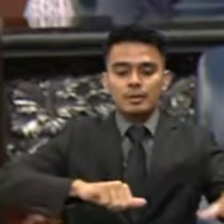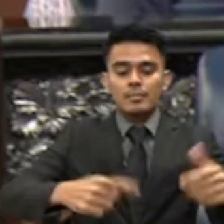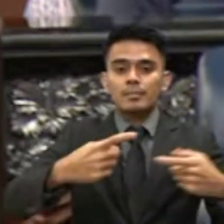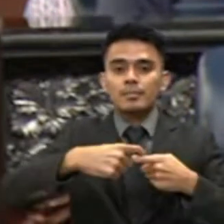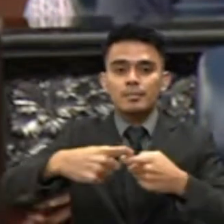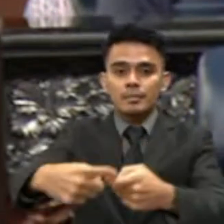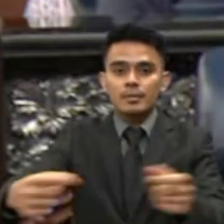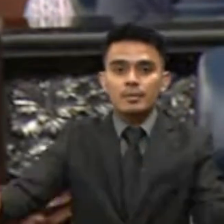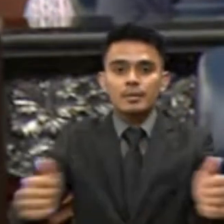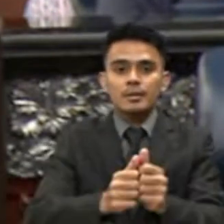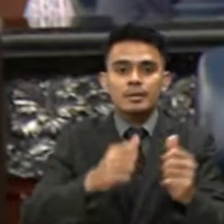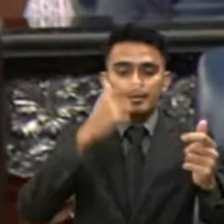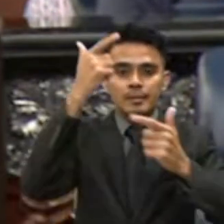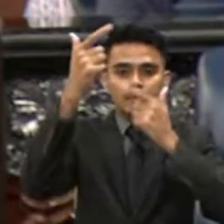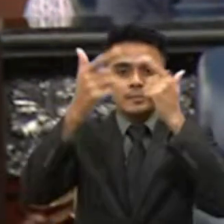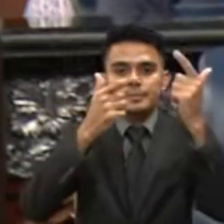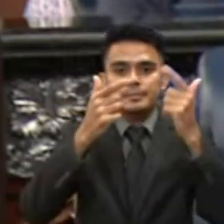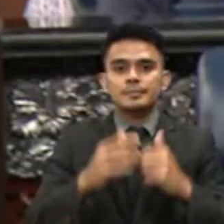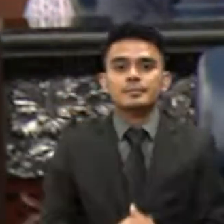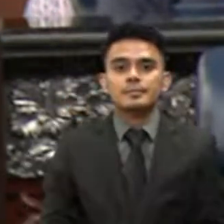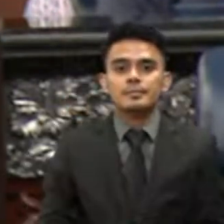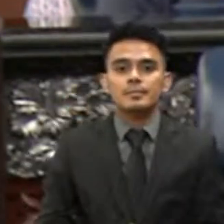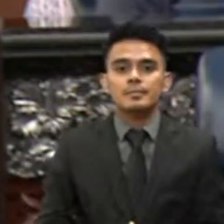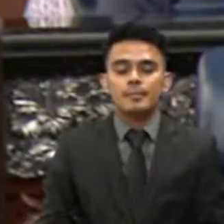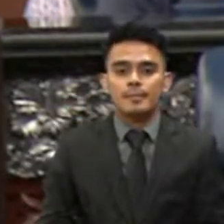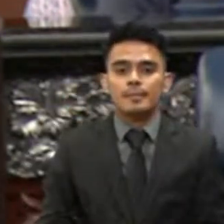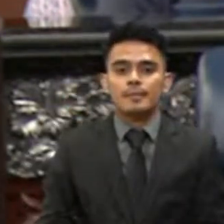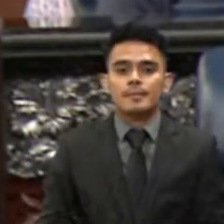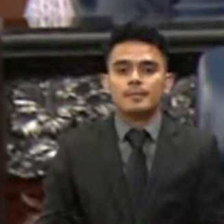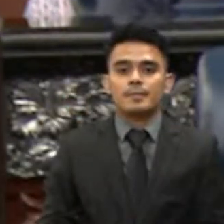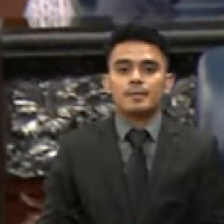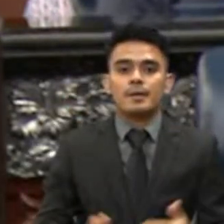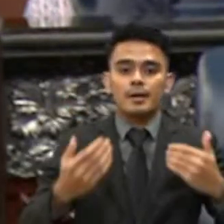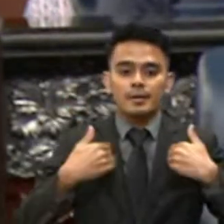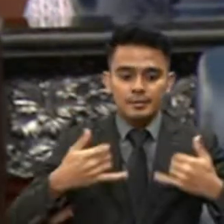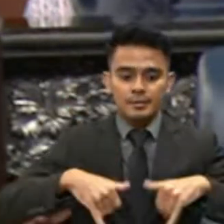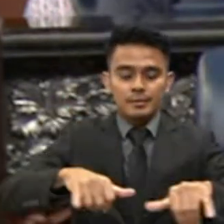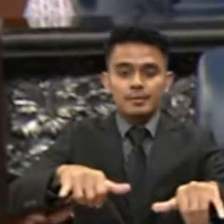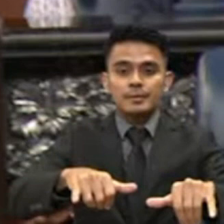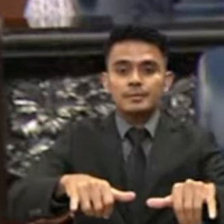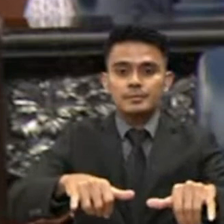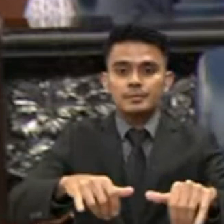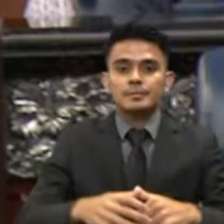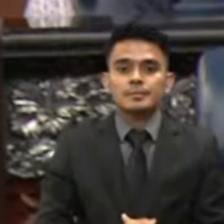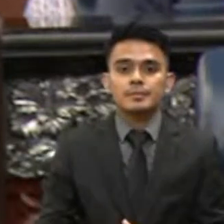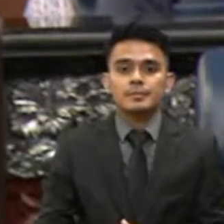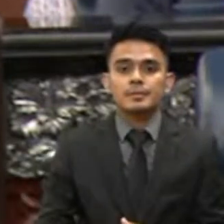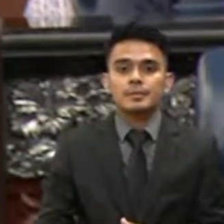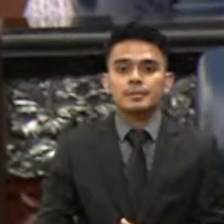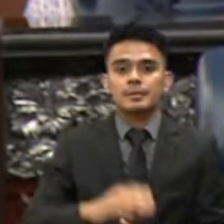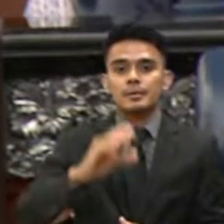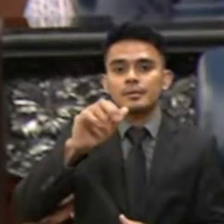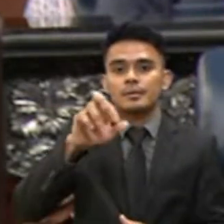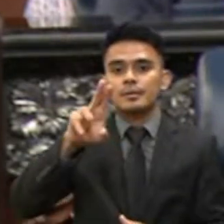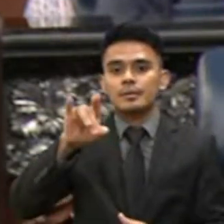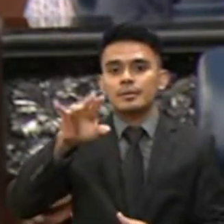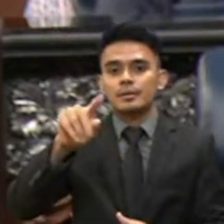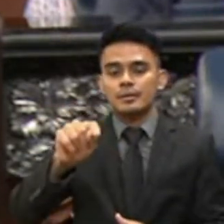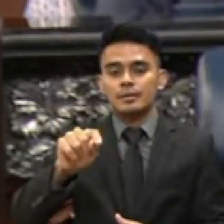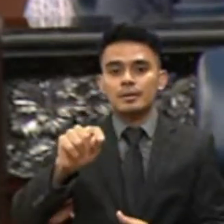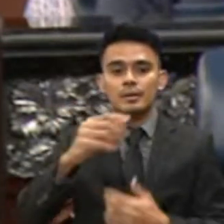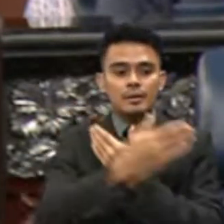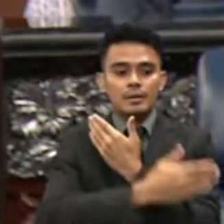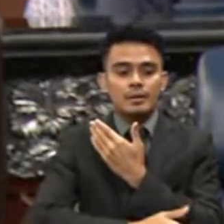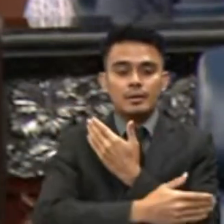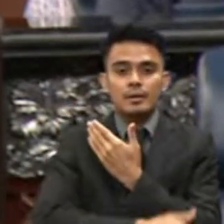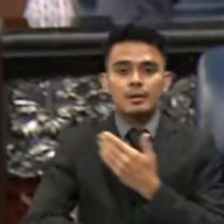berkaitan pelancungan fic ratings turut mengekalkan penerapan kredit negara triple b plus